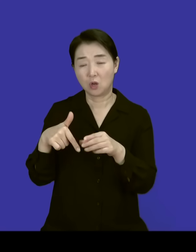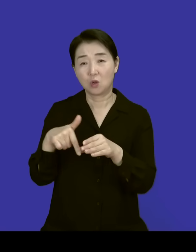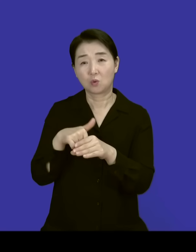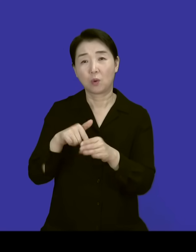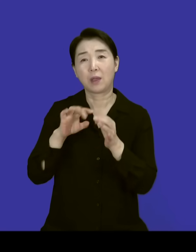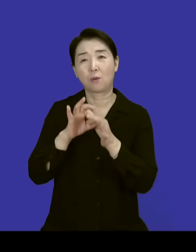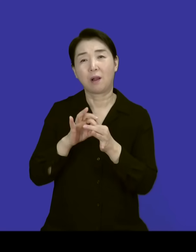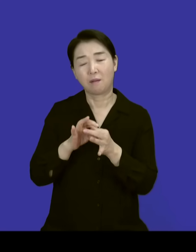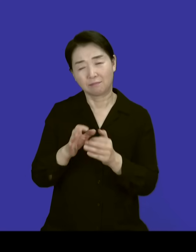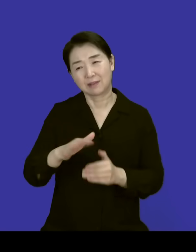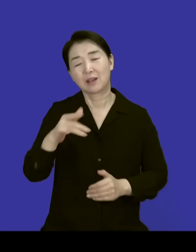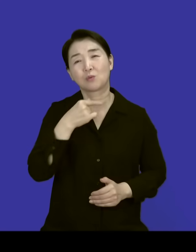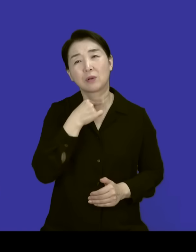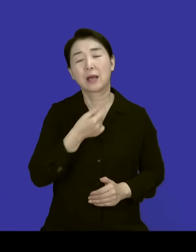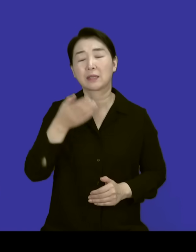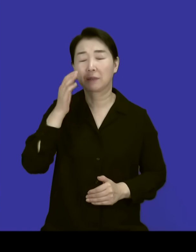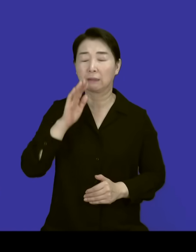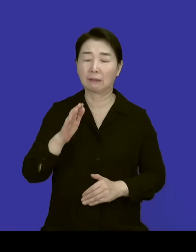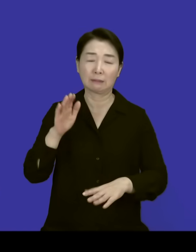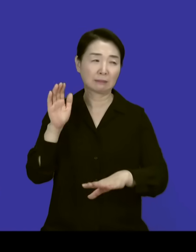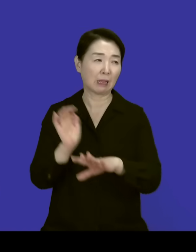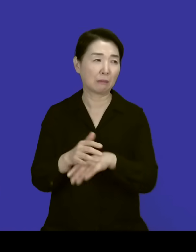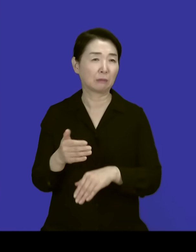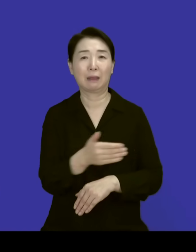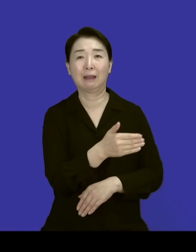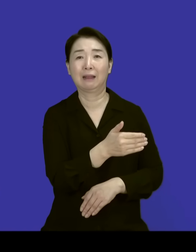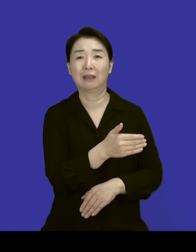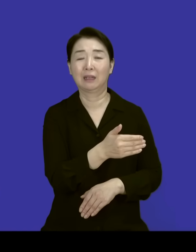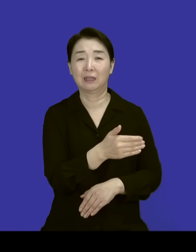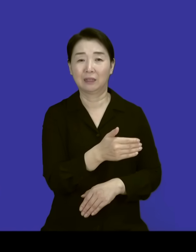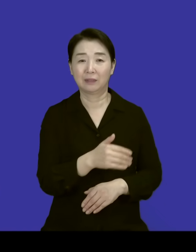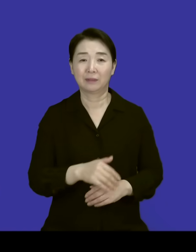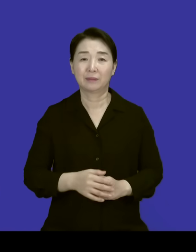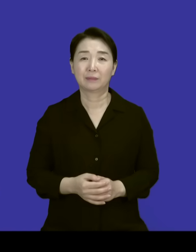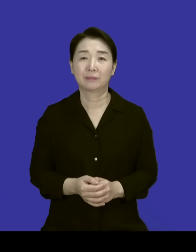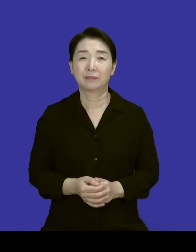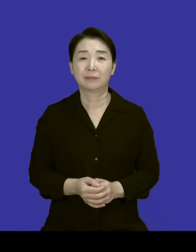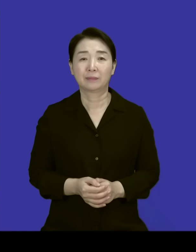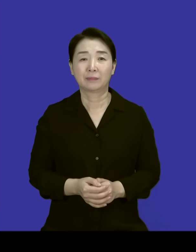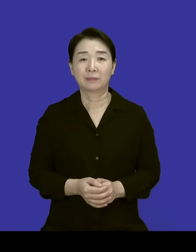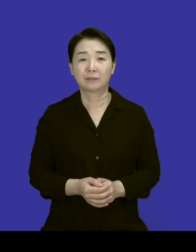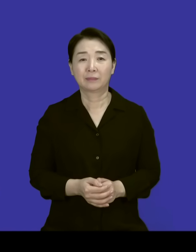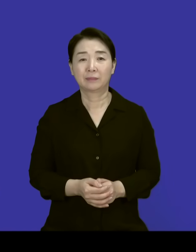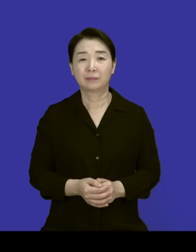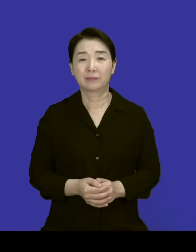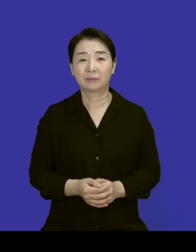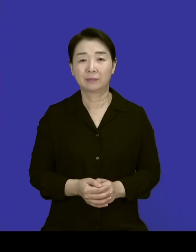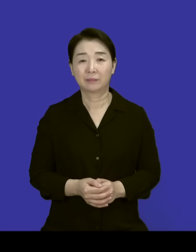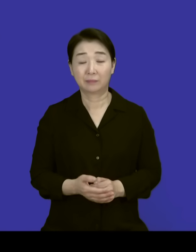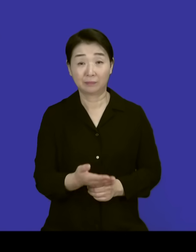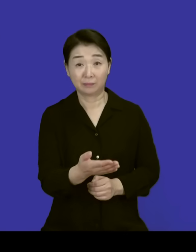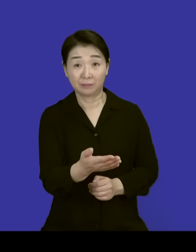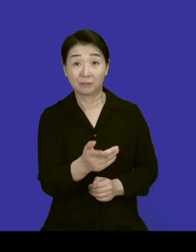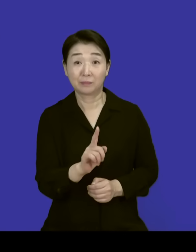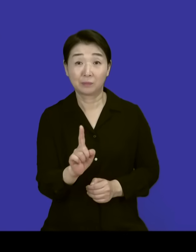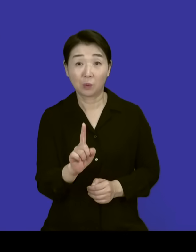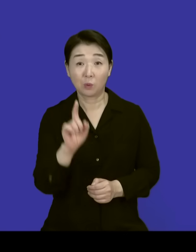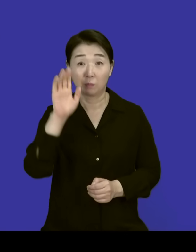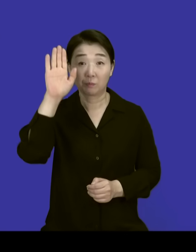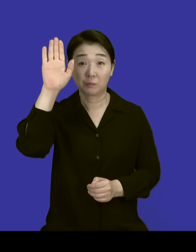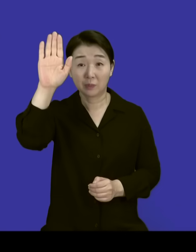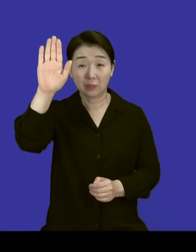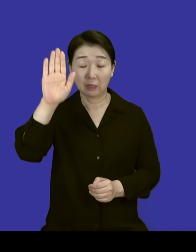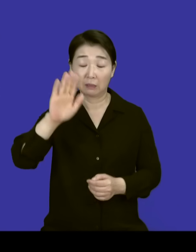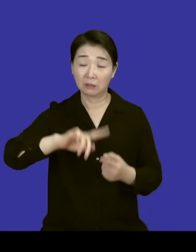엇나가니까 예. 기도는 한 번도 안 놓으셨을 거예요 아마 어렸을 그렇죠, 때부터 제가. 그렇죠. 네. 그럼 어때요, 형제님 어때요? 그냥 미래에 대한 좀